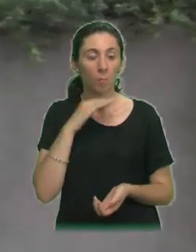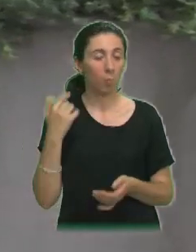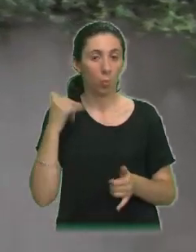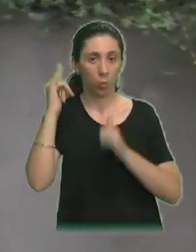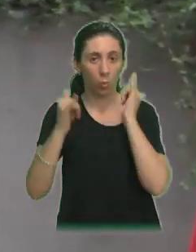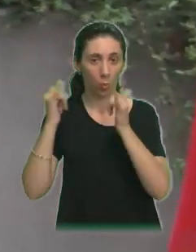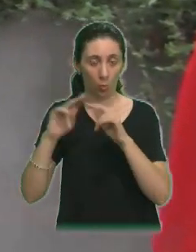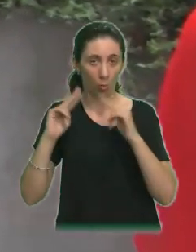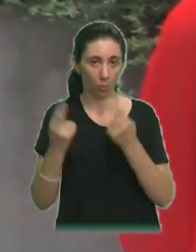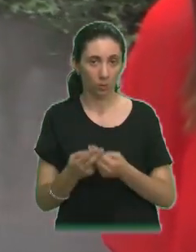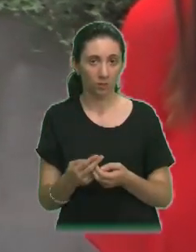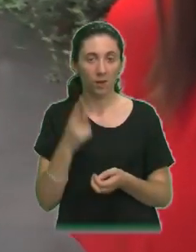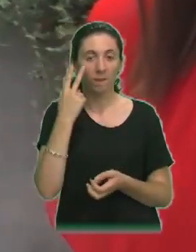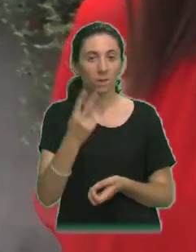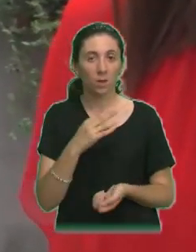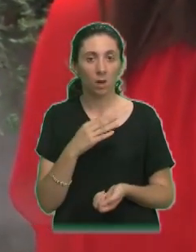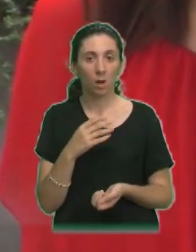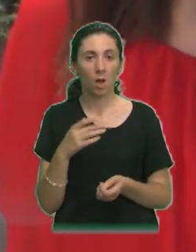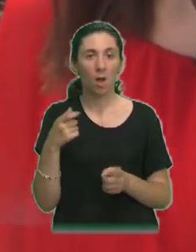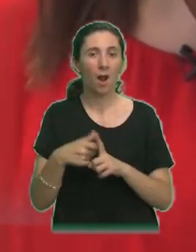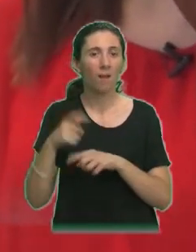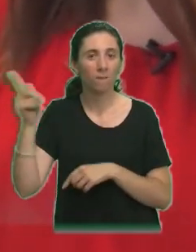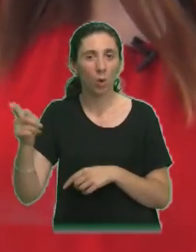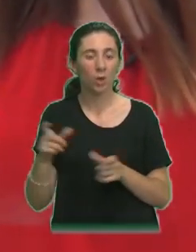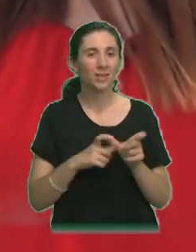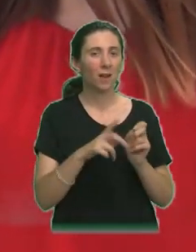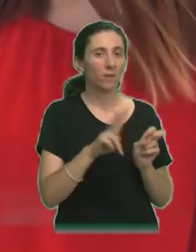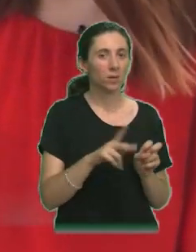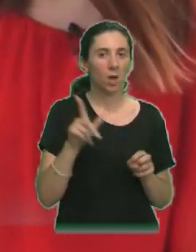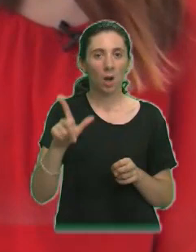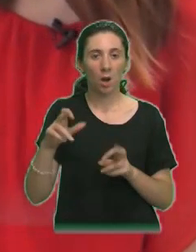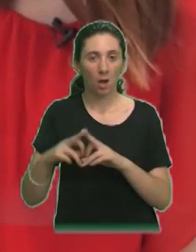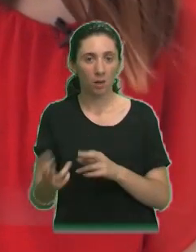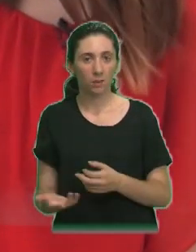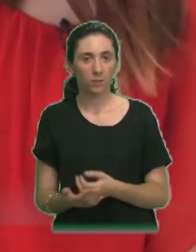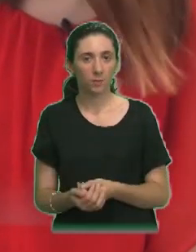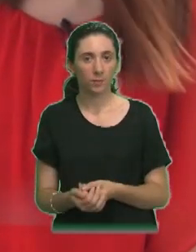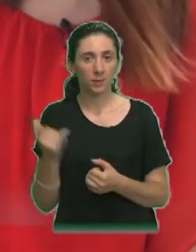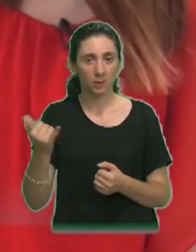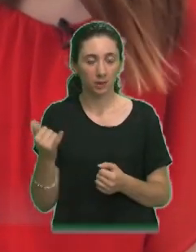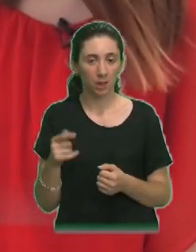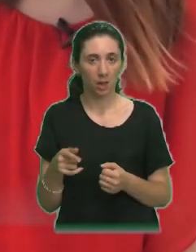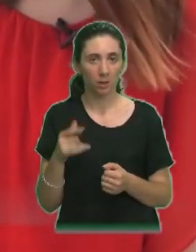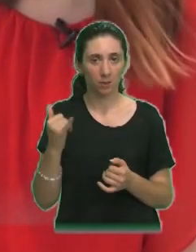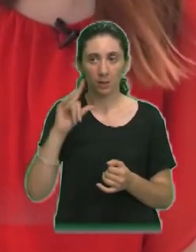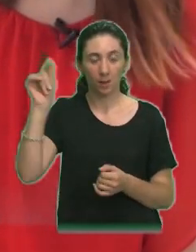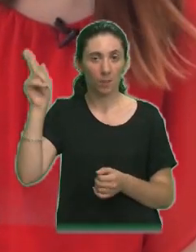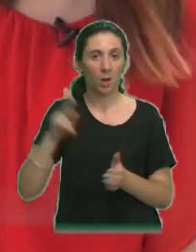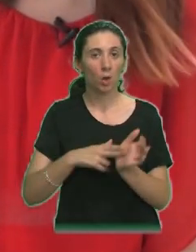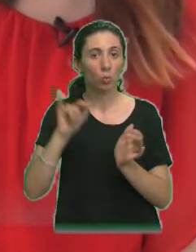Zahvaljujući njoj sam stvarno se isto naputovala, vidjela Kaliforniju, San Francisco,